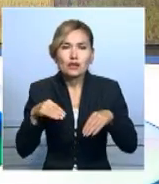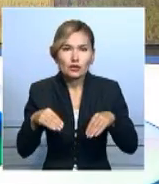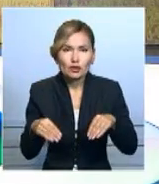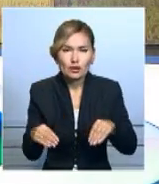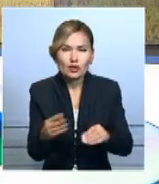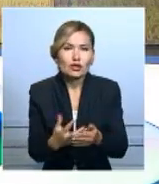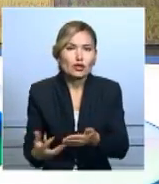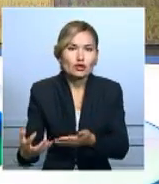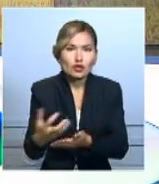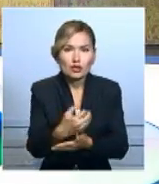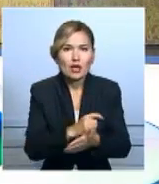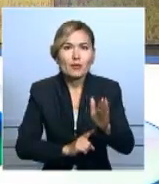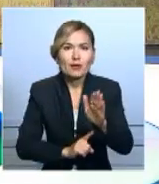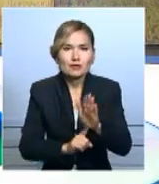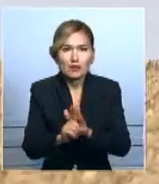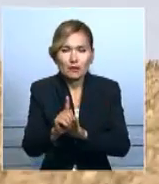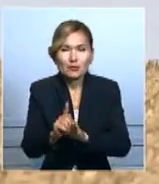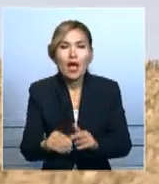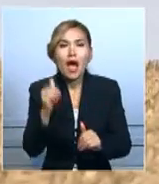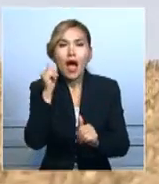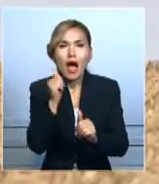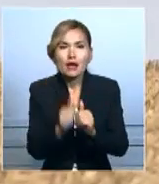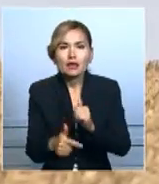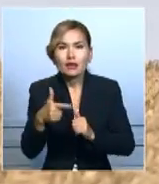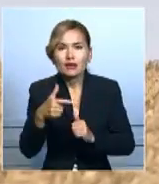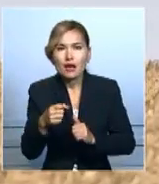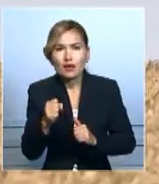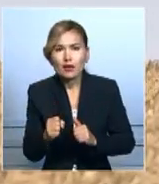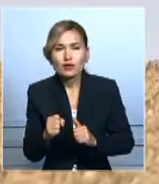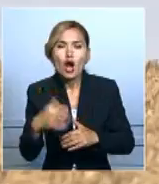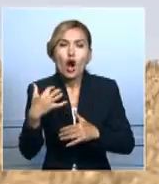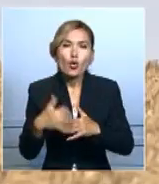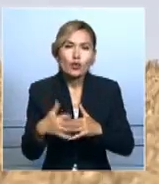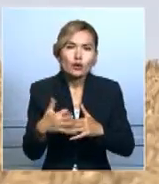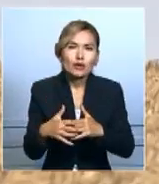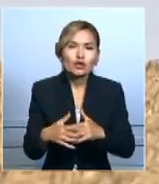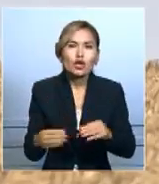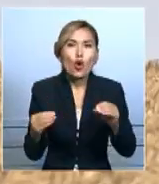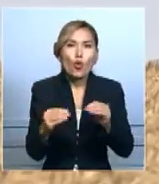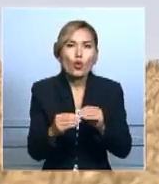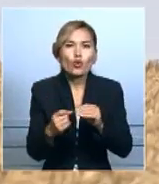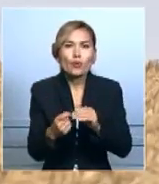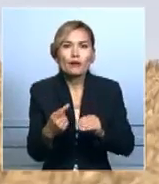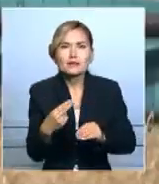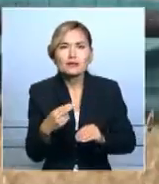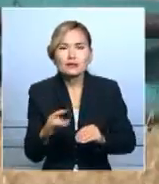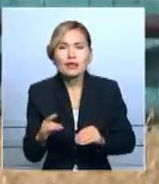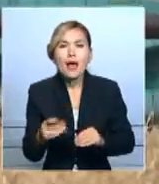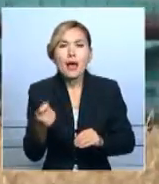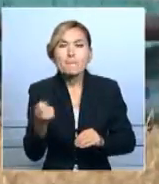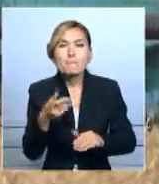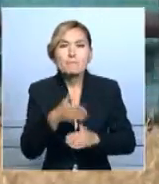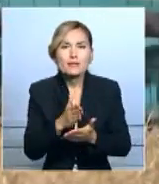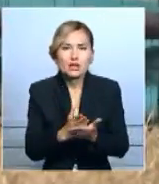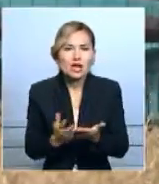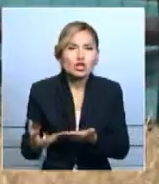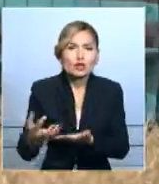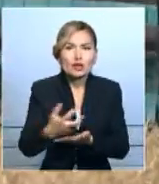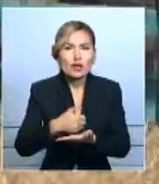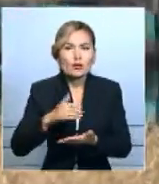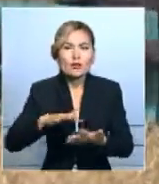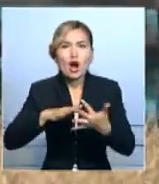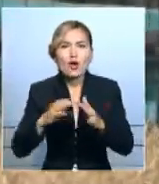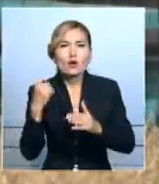пісетін сұрыптарын жинауға кірісті. Бұл өңірлерде әр гектардан орташа есеппен 10-11 центнер бидай жиналмақ. Облыстық ауыл